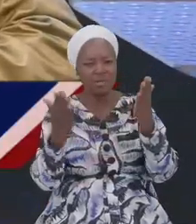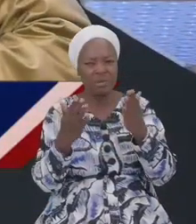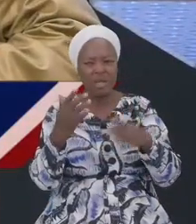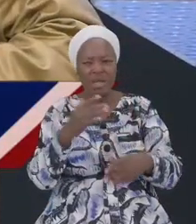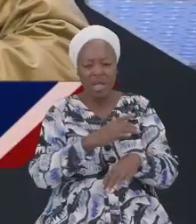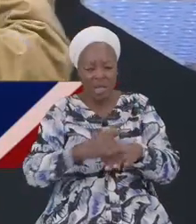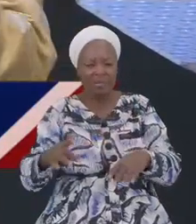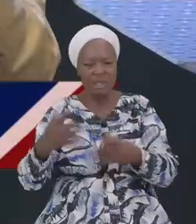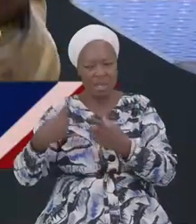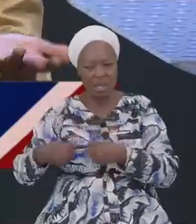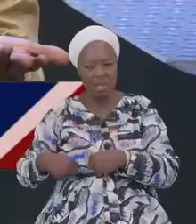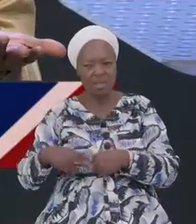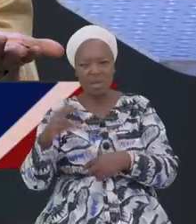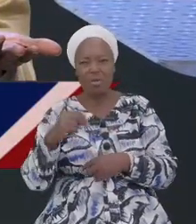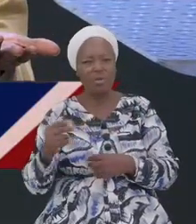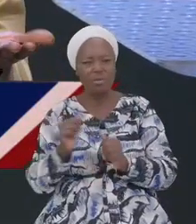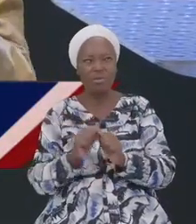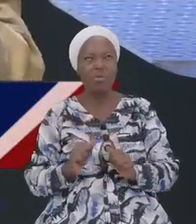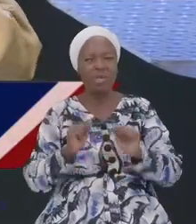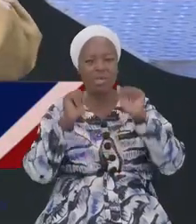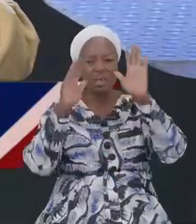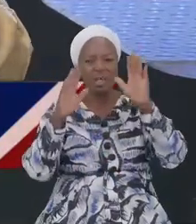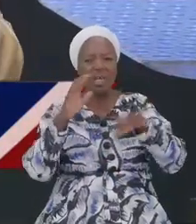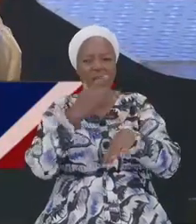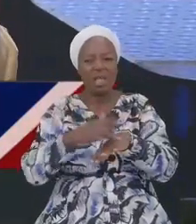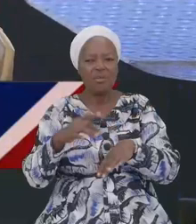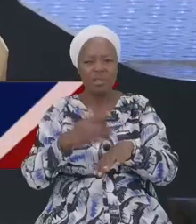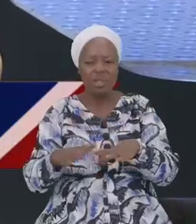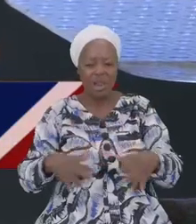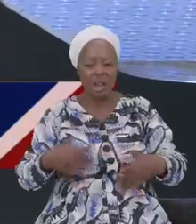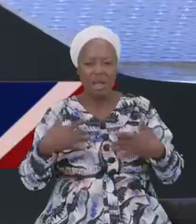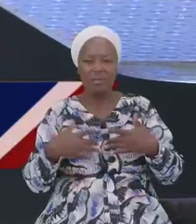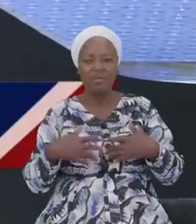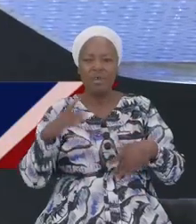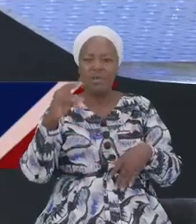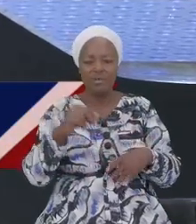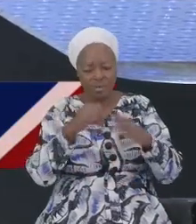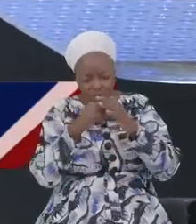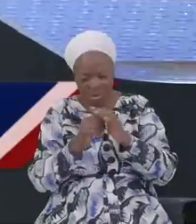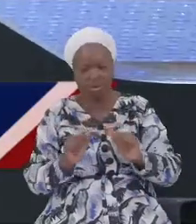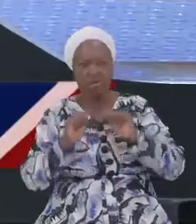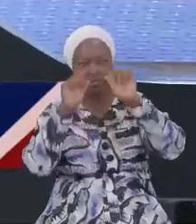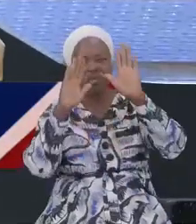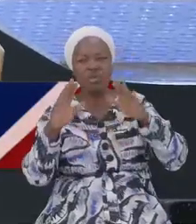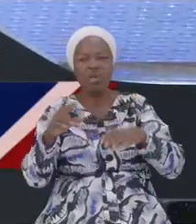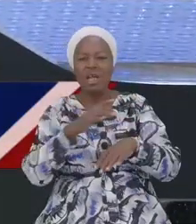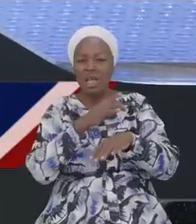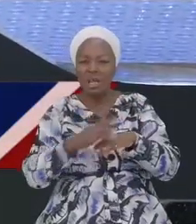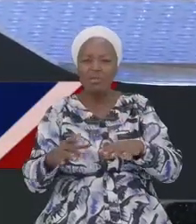vides, pas de soumission, qui viennent avec des vies vides, sans pas de soumission, qui